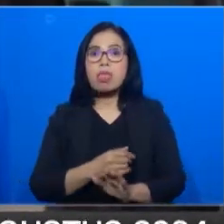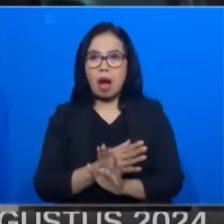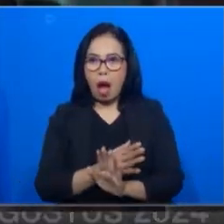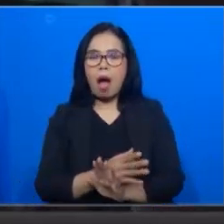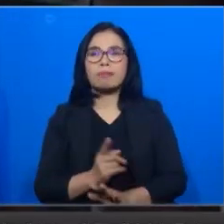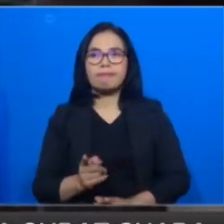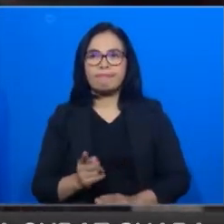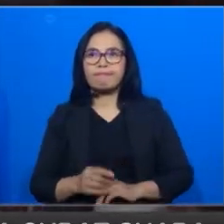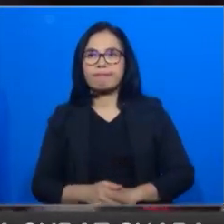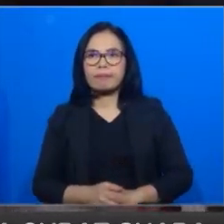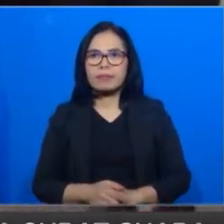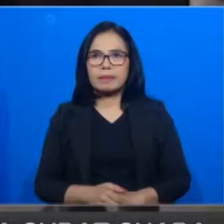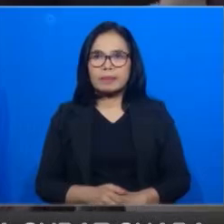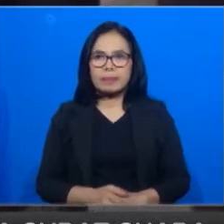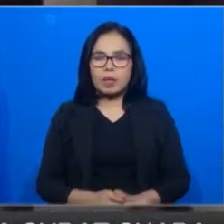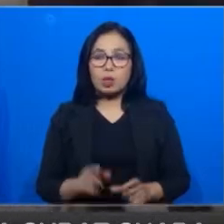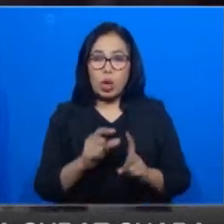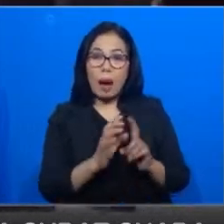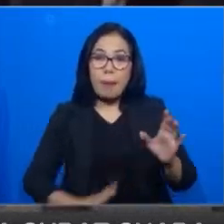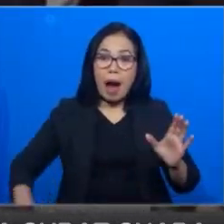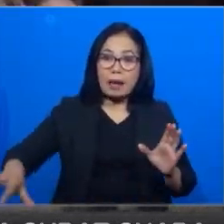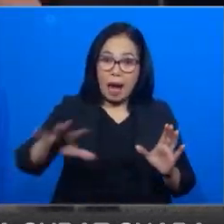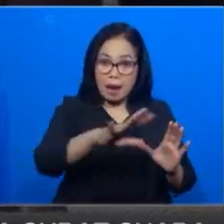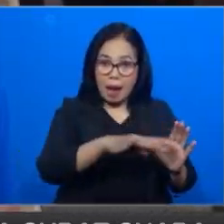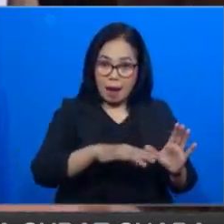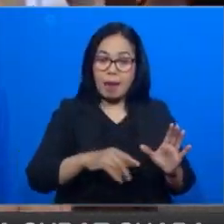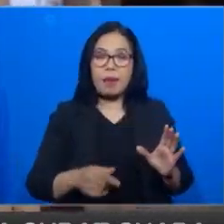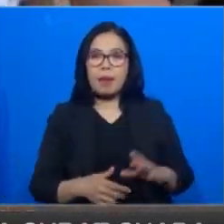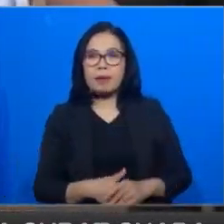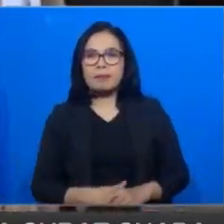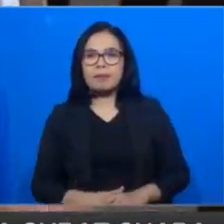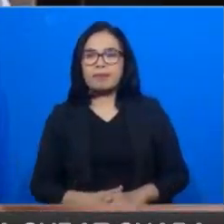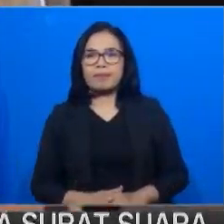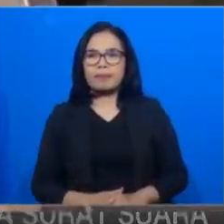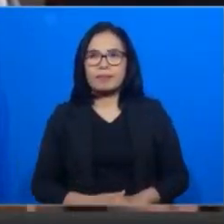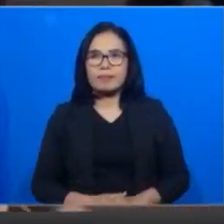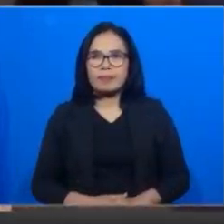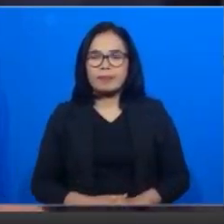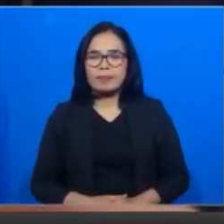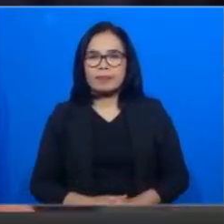Pandeglang, dan Pangandaran. Tim Liputan, CNN Indonesia.